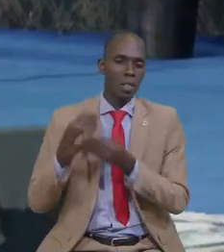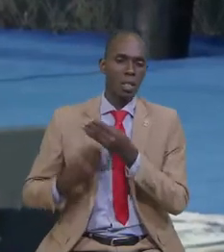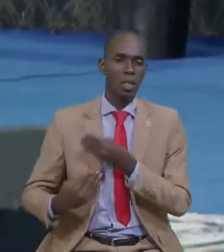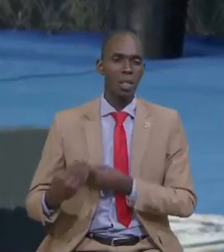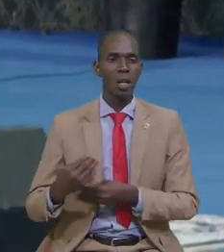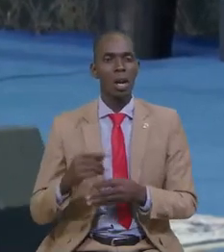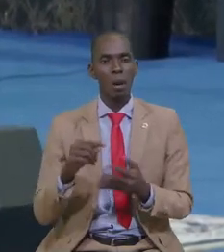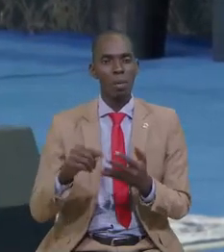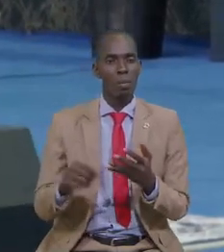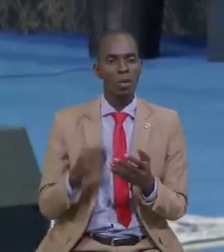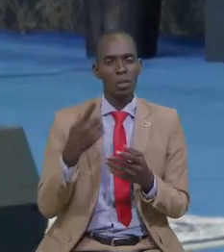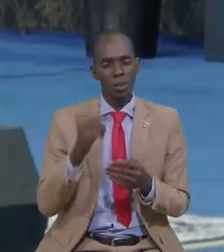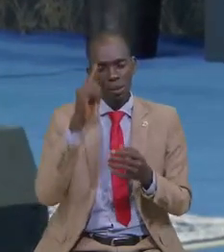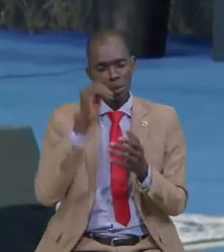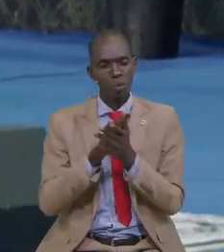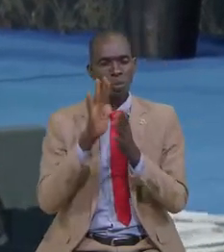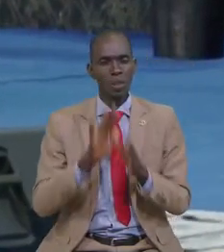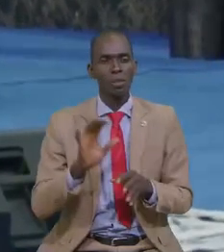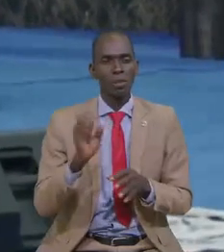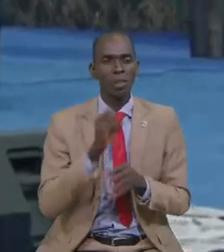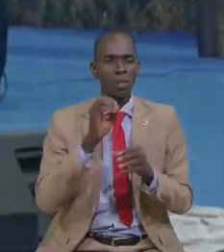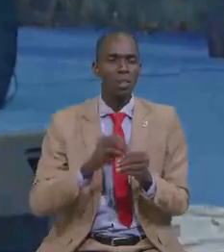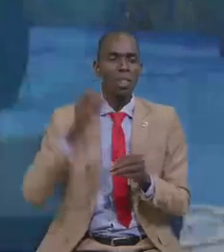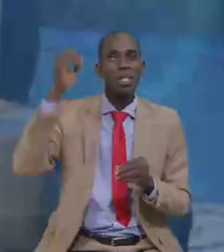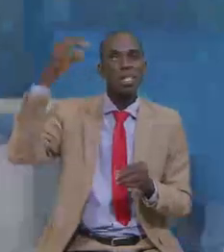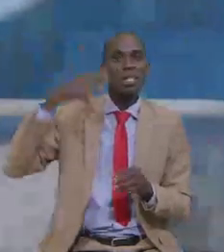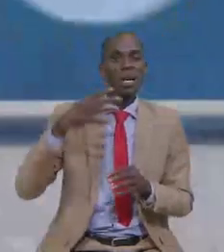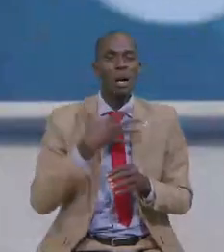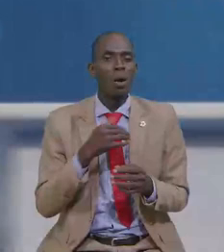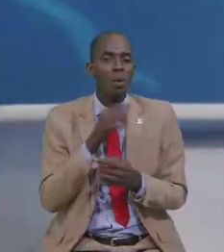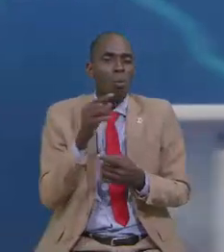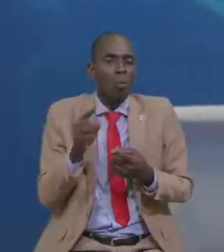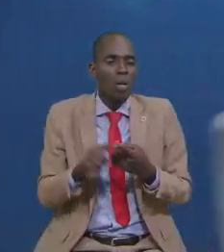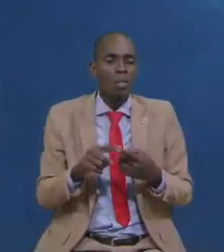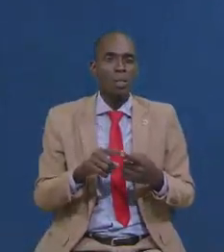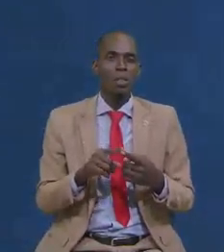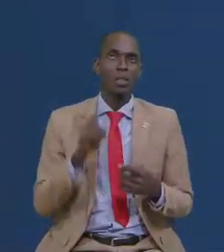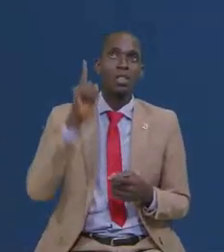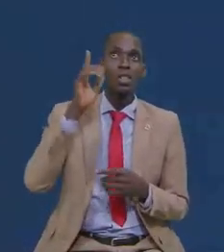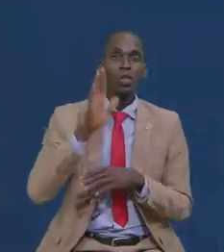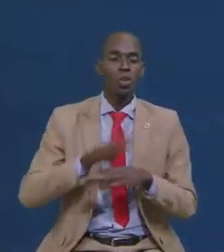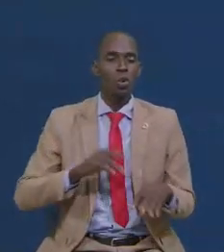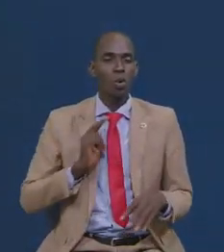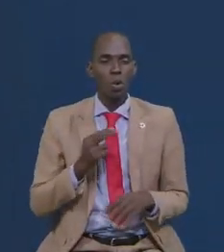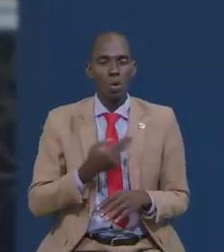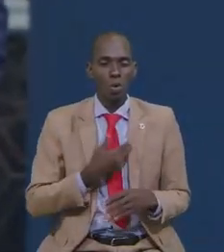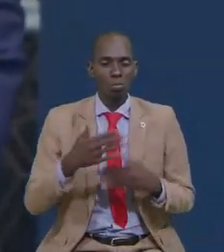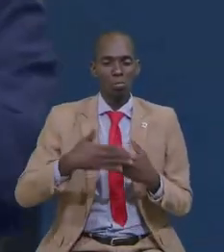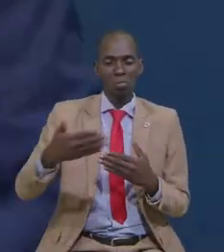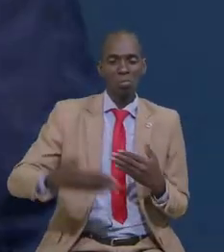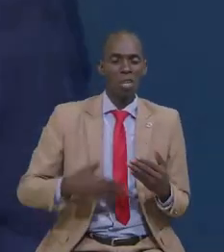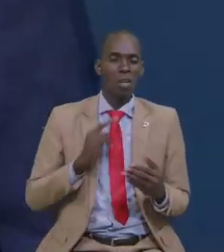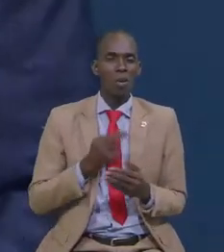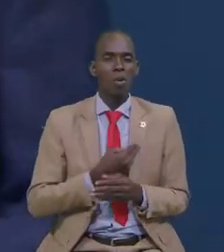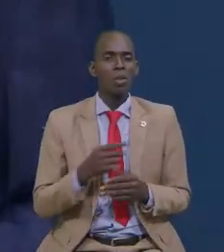un héritage parmi les saints, dans la lumière. Et quand il nous appelle de cette manière, il nous